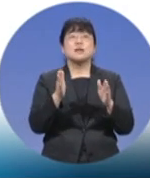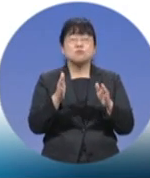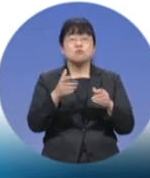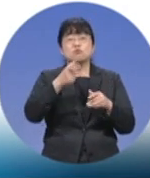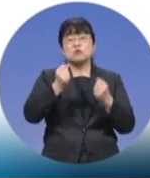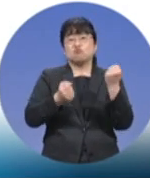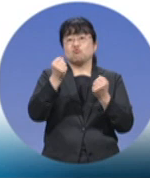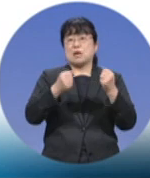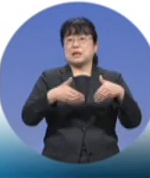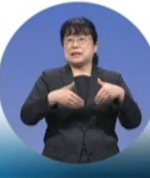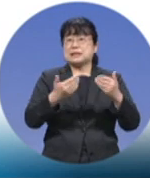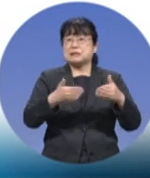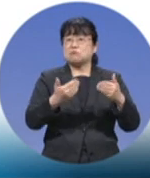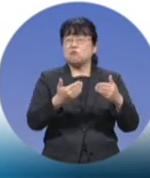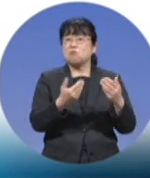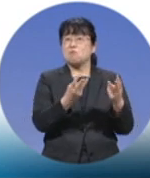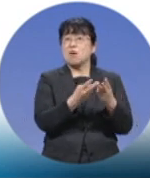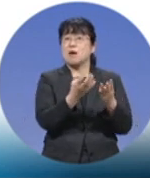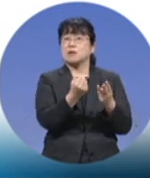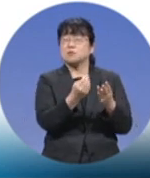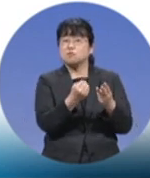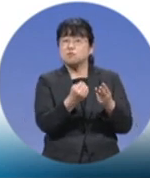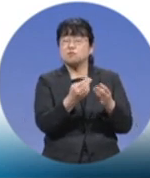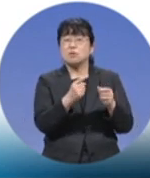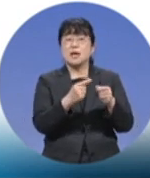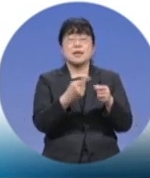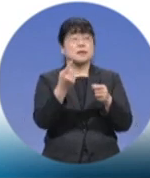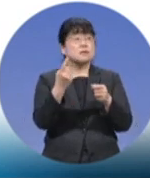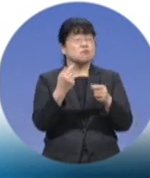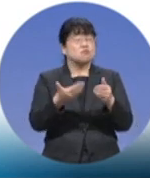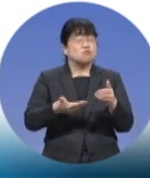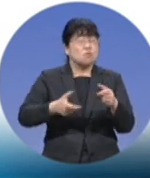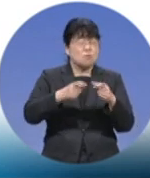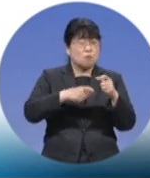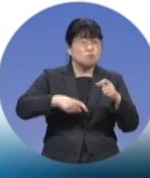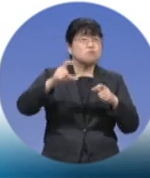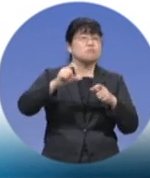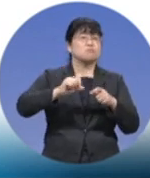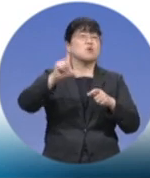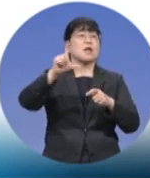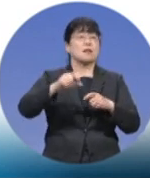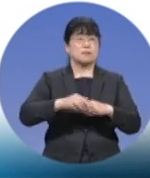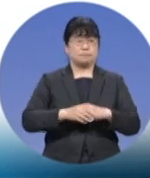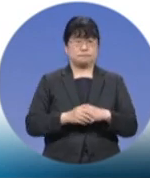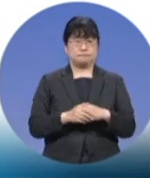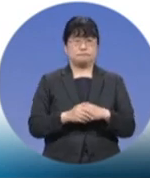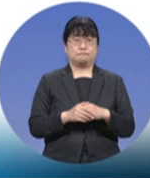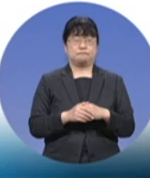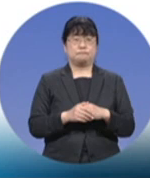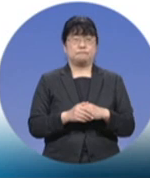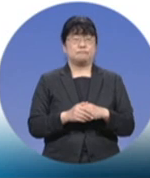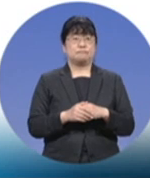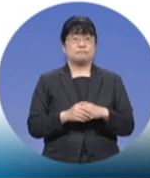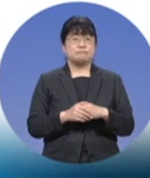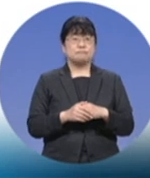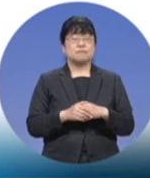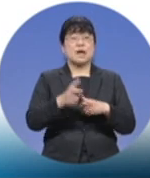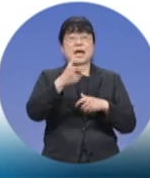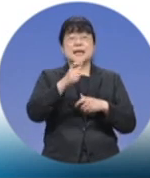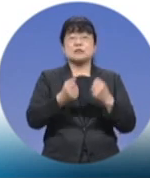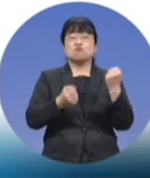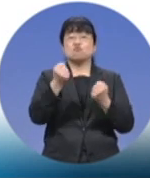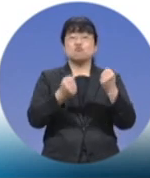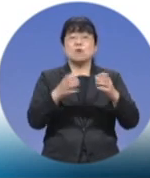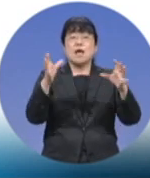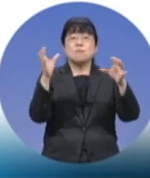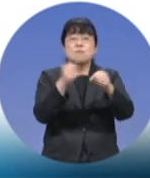による交通人身事故の発生件数は前年よりも増加してしまいました。そこで飲酒運転